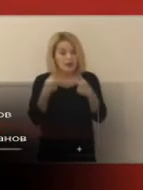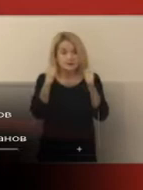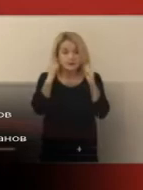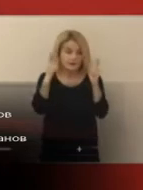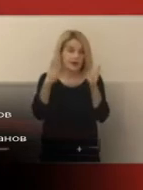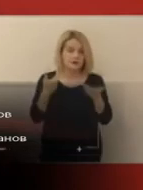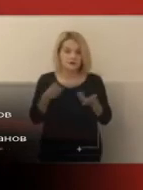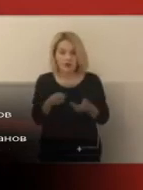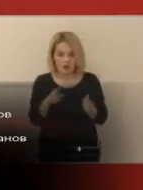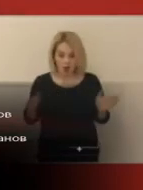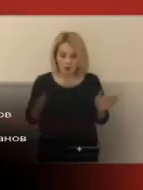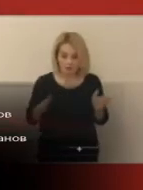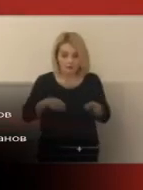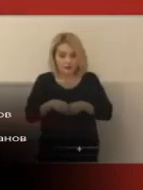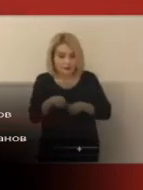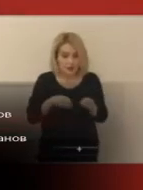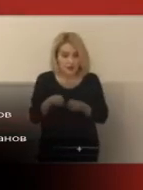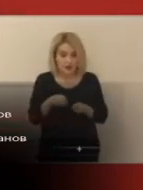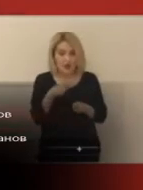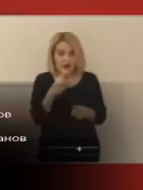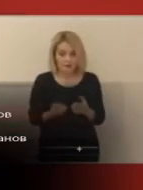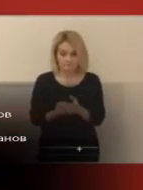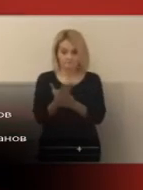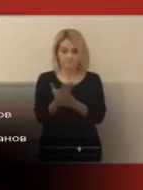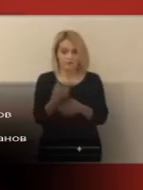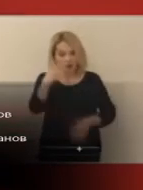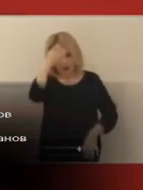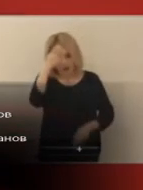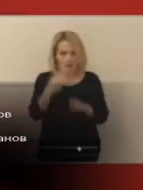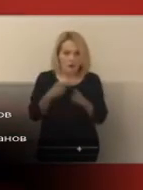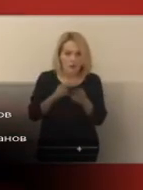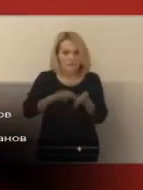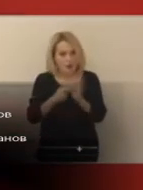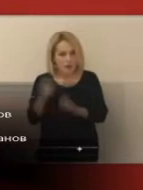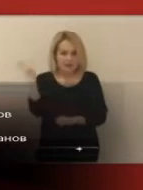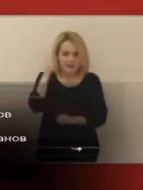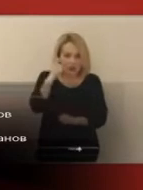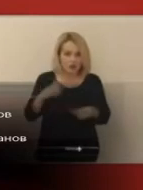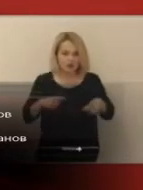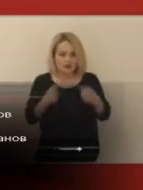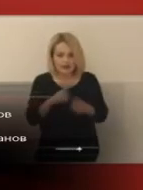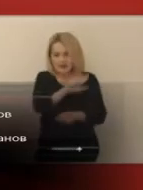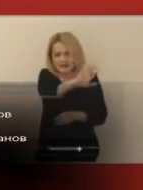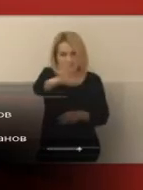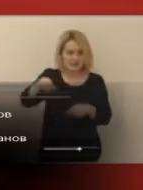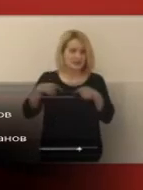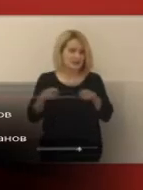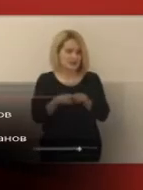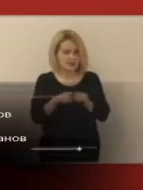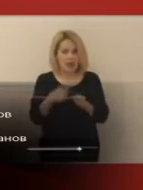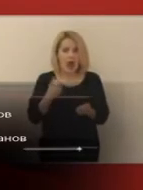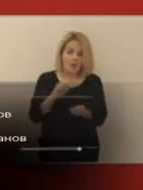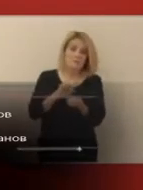дека ограничувањето на движењето навистина создава многу главоболки и проблеми во секојдневното живење на сите нас, но се обидуваме